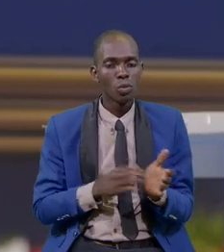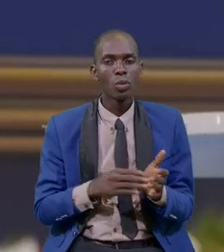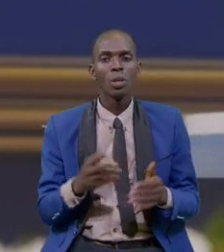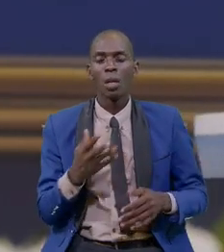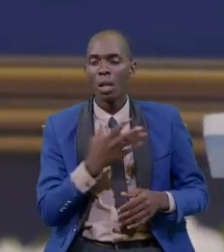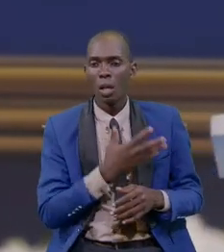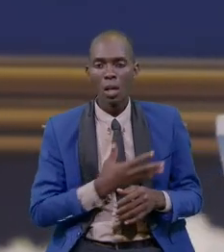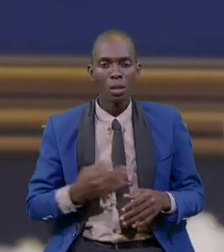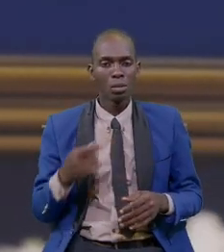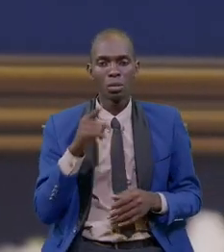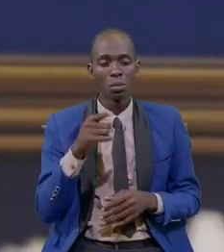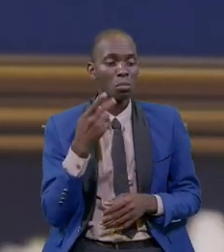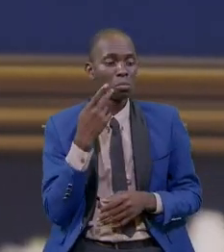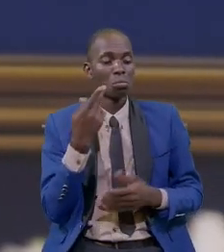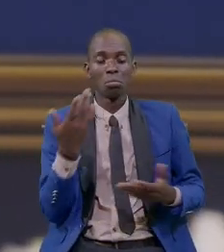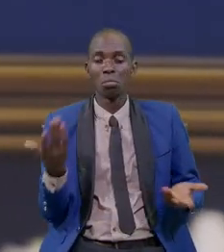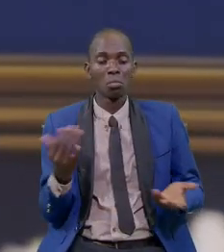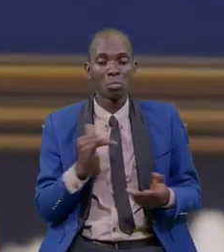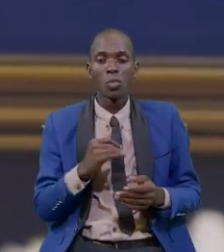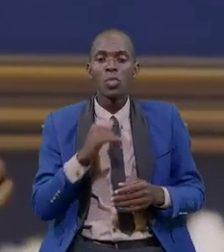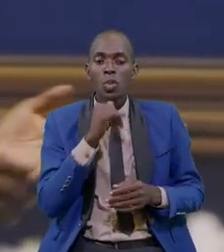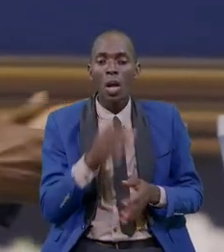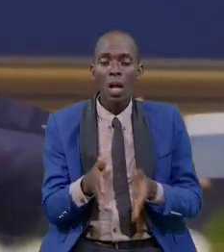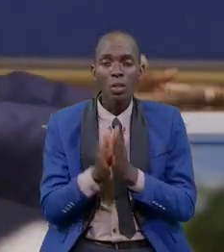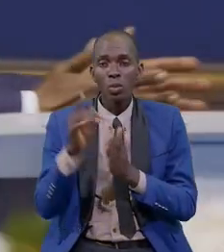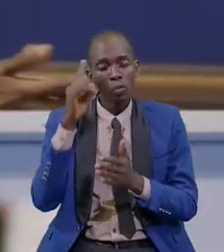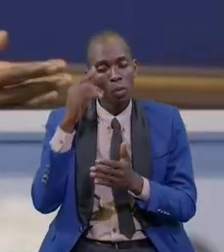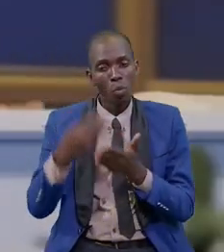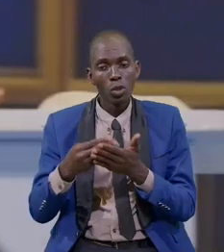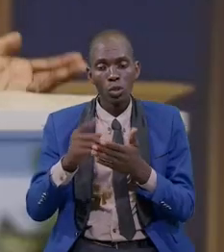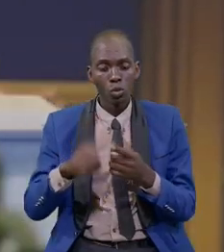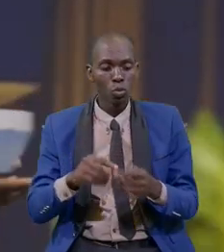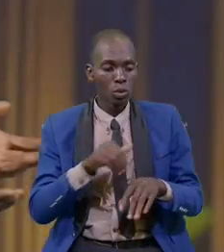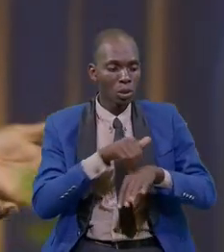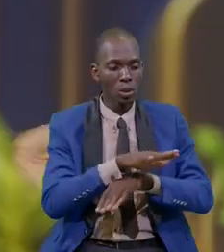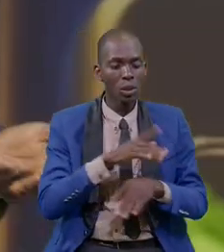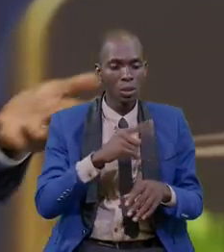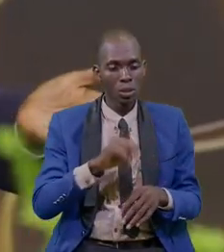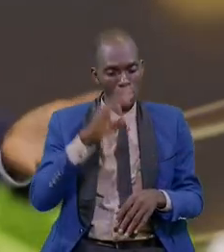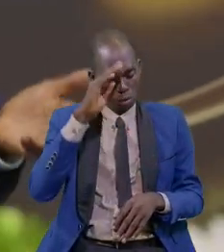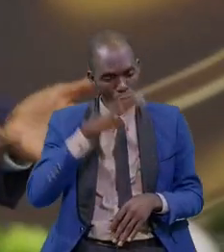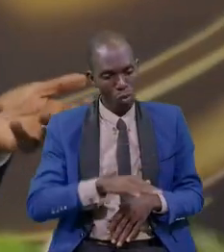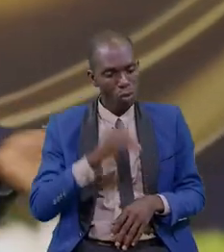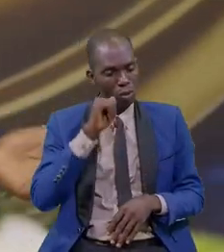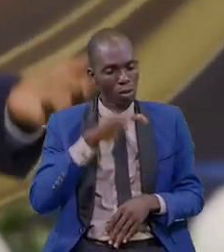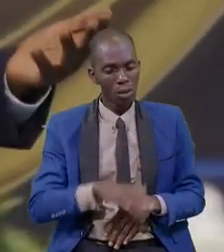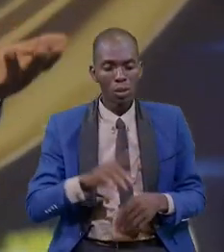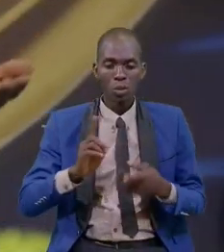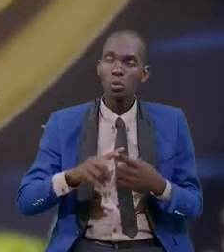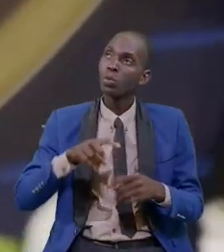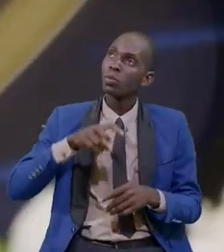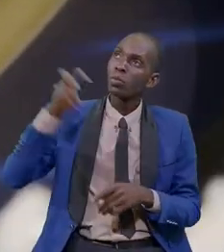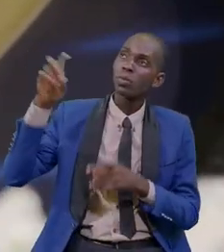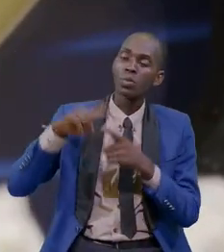donnez-nous de l'argent pour que nous puissions l'envoyer en Amérique. Pour l'envoyer en Europe. Ils sont en train de dire même que l'école locale,